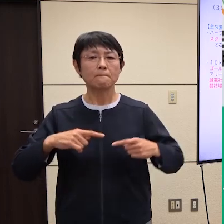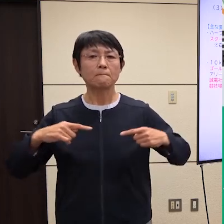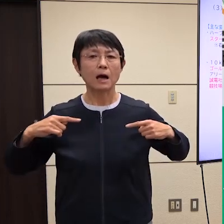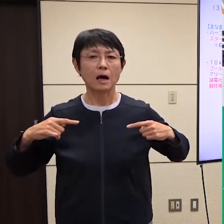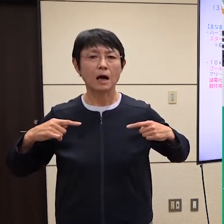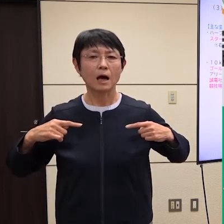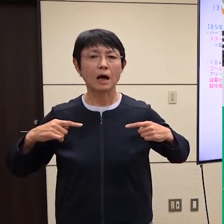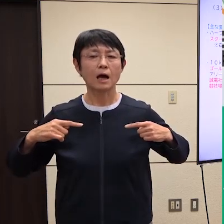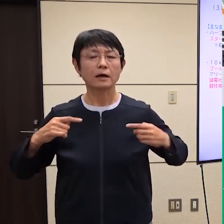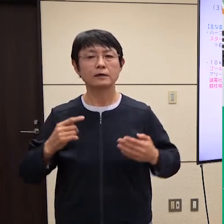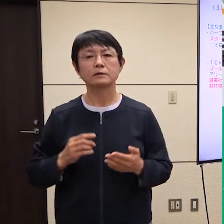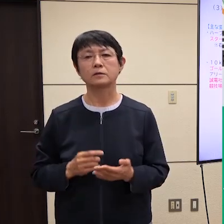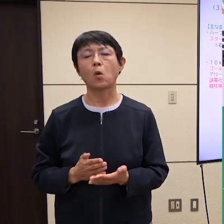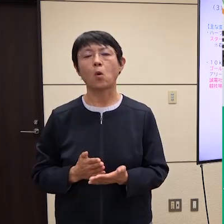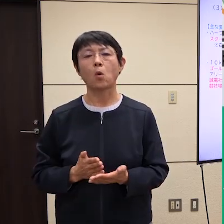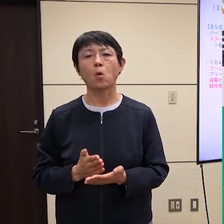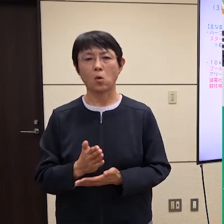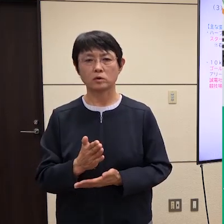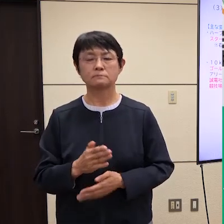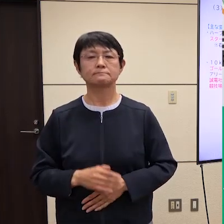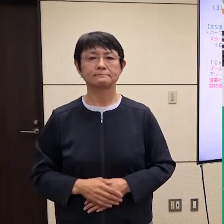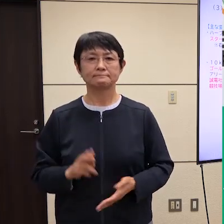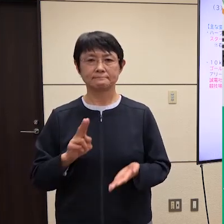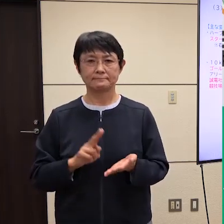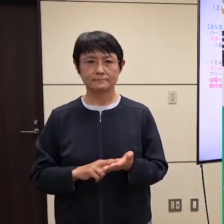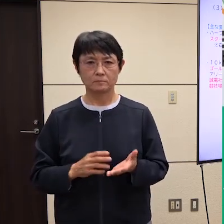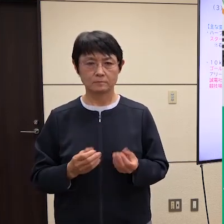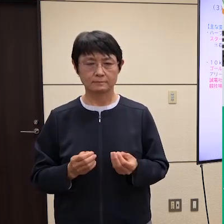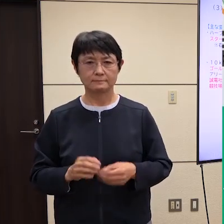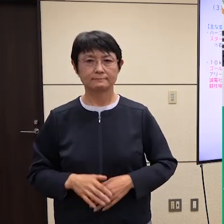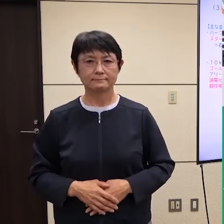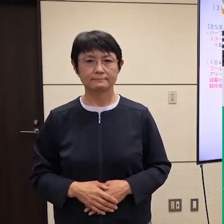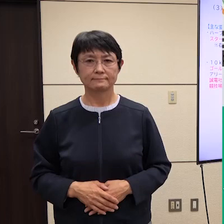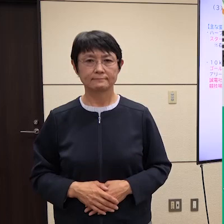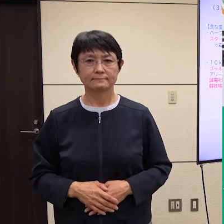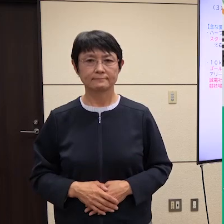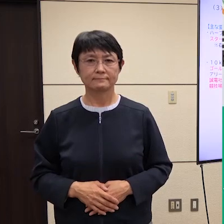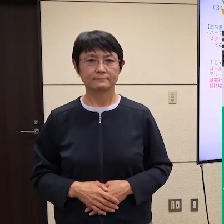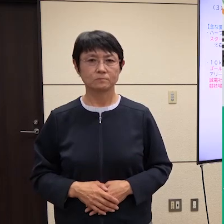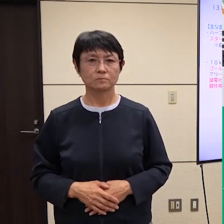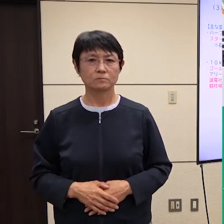ようなコースにしておりますので、こちらもですね、